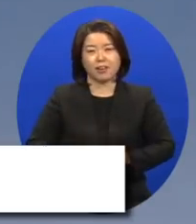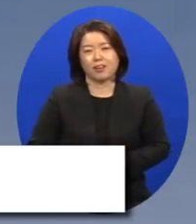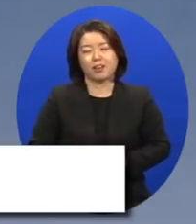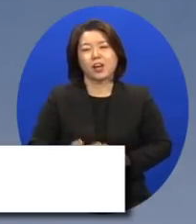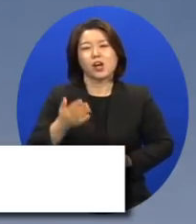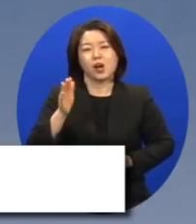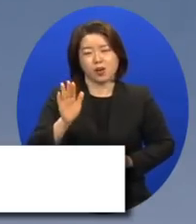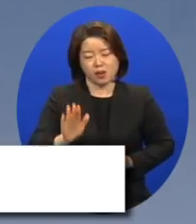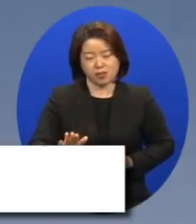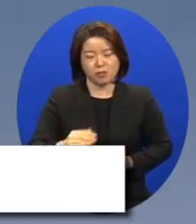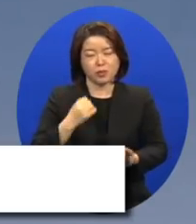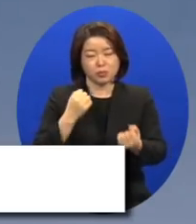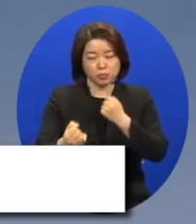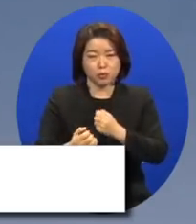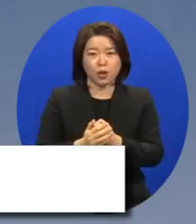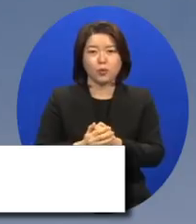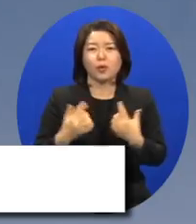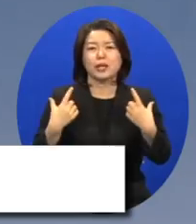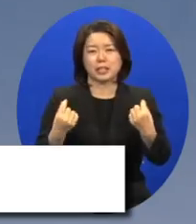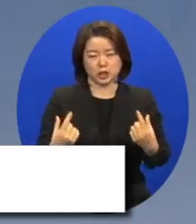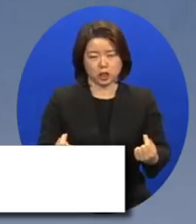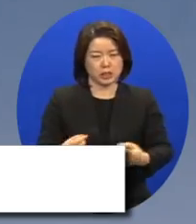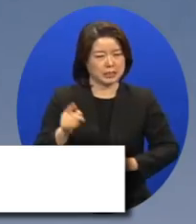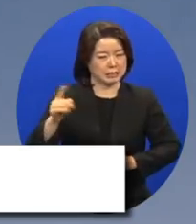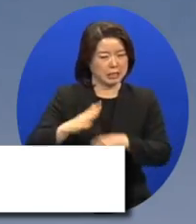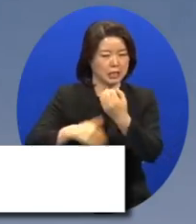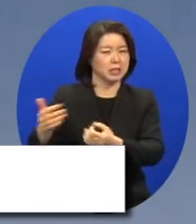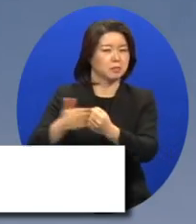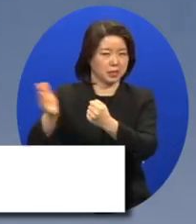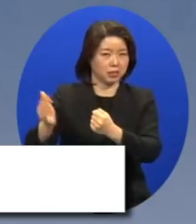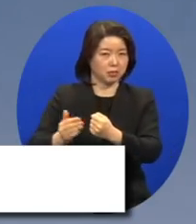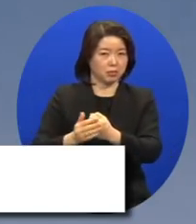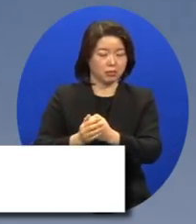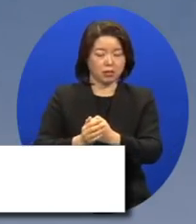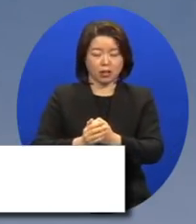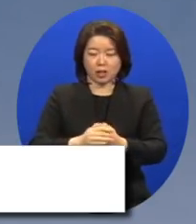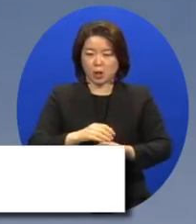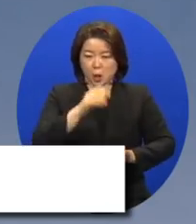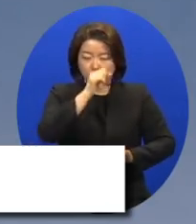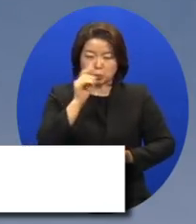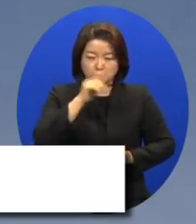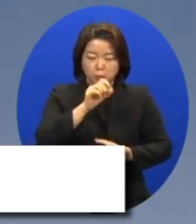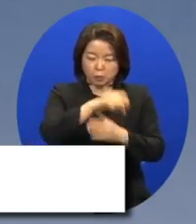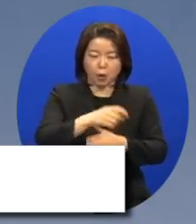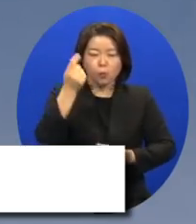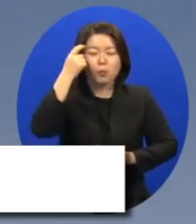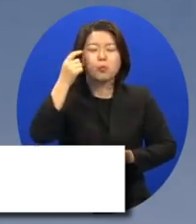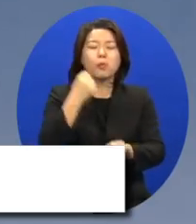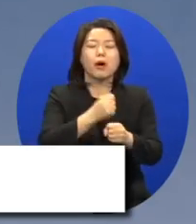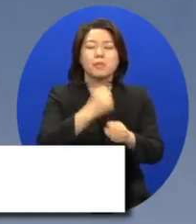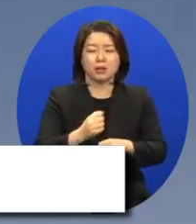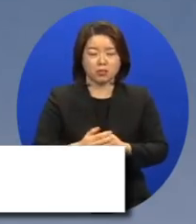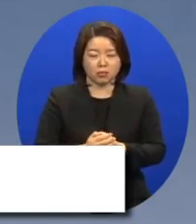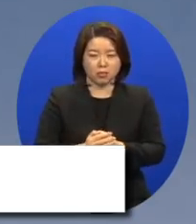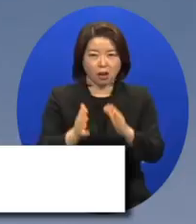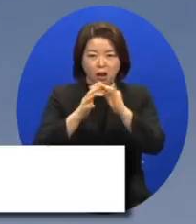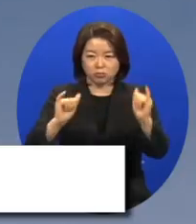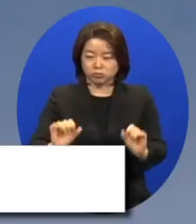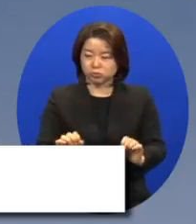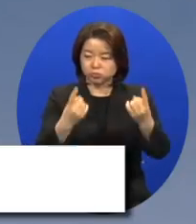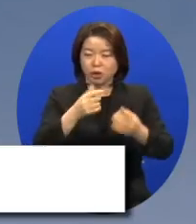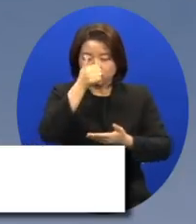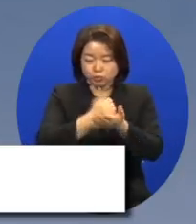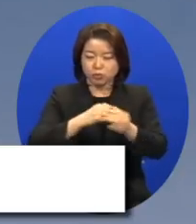그런데도 여전히 건 하나님 다시다 선악과를 왜 만들어서 사람들로 하여금 죄지 게 만들었느냐